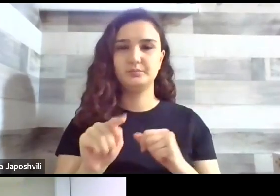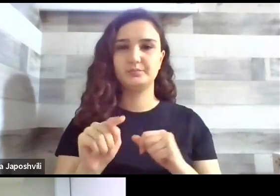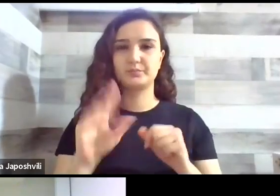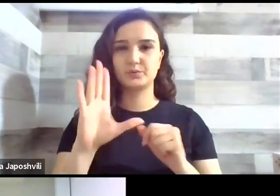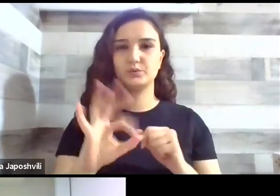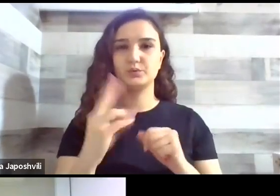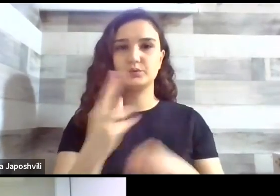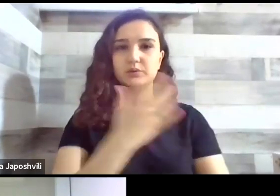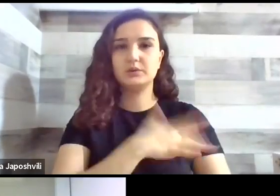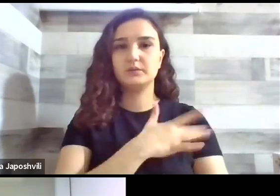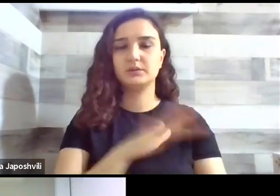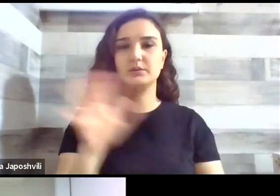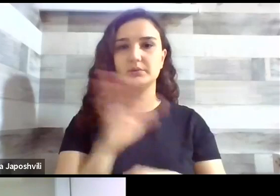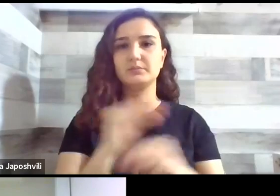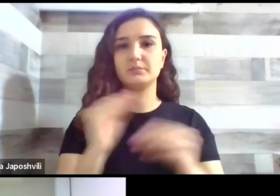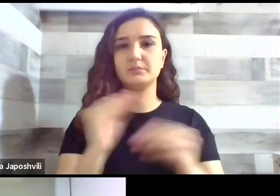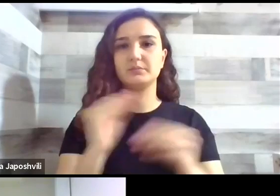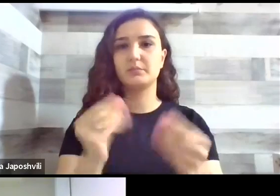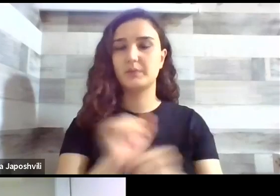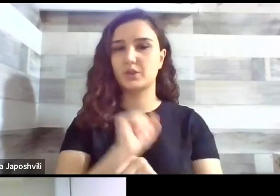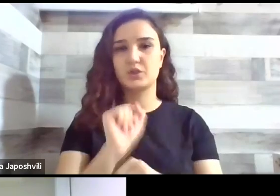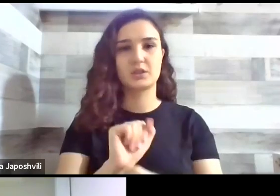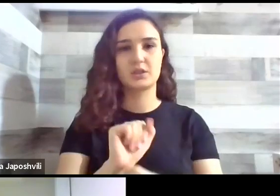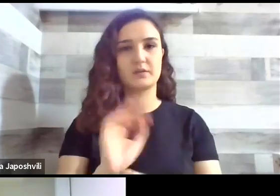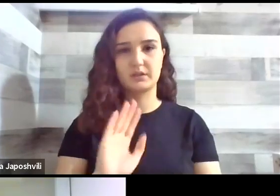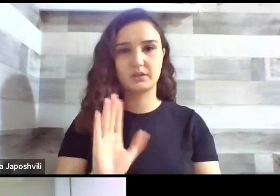სოციალური სერვისების მიწოდება არ შეწყვეტილა,